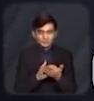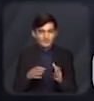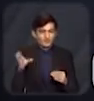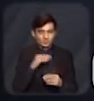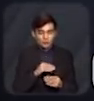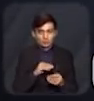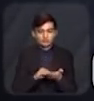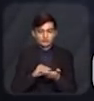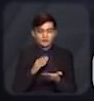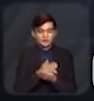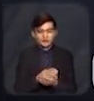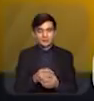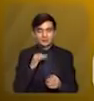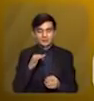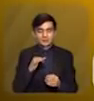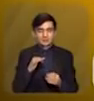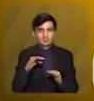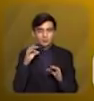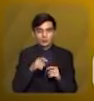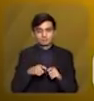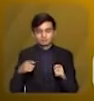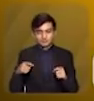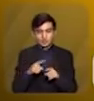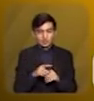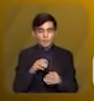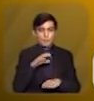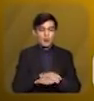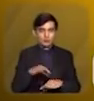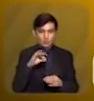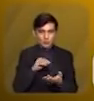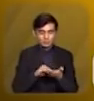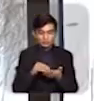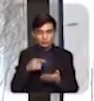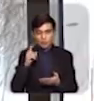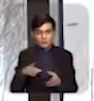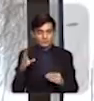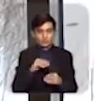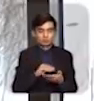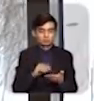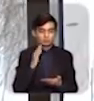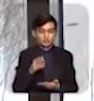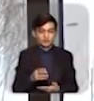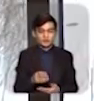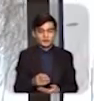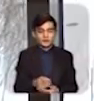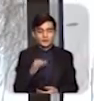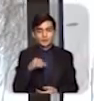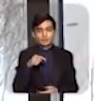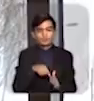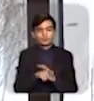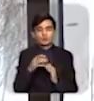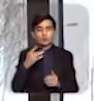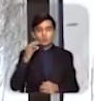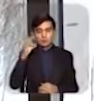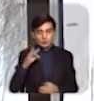және оны ұзарту шарттары, банктің байланыс мәліметтері жазылатын болады. Сол мерзімде ол қанша пайыз үстінен